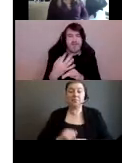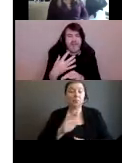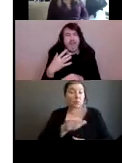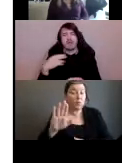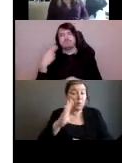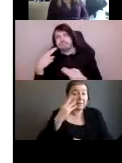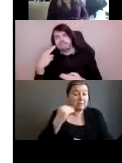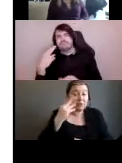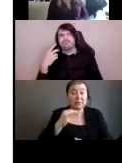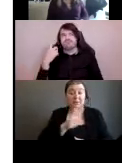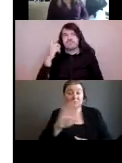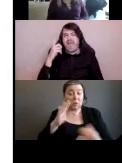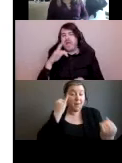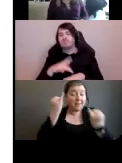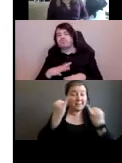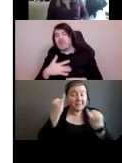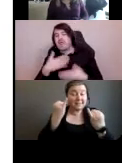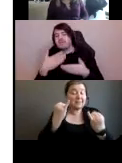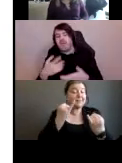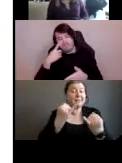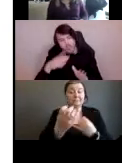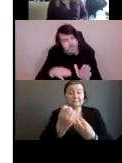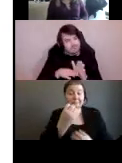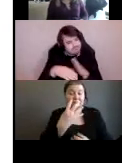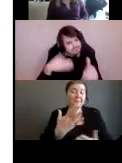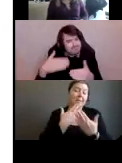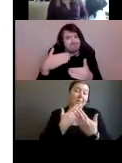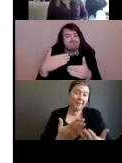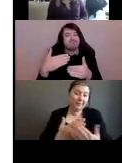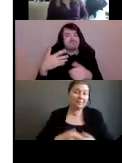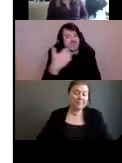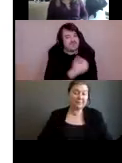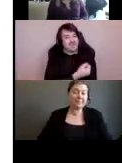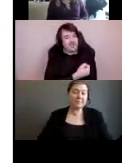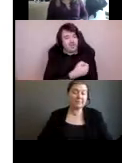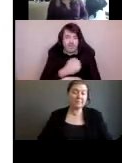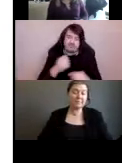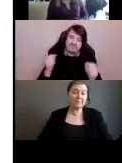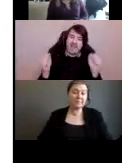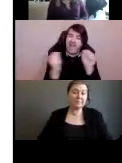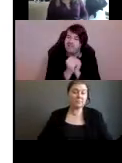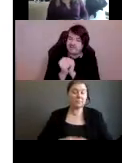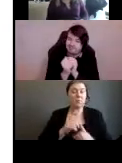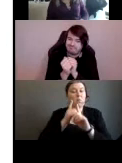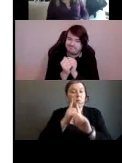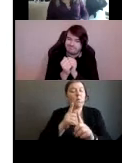la campagne de vaccination locale ici à Ottawa ensemble. Enjoy the rest of your day.